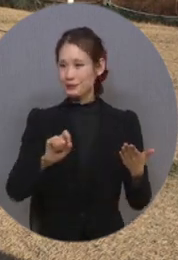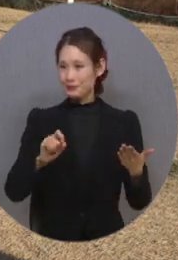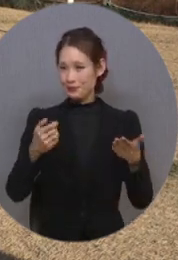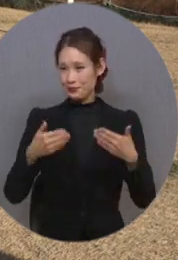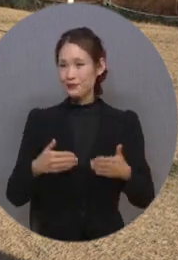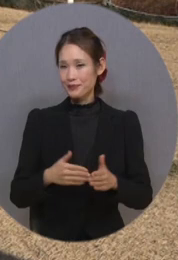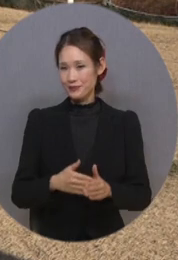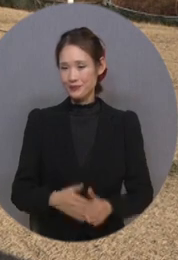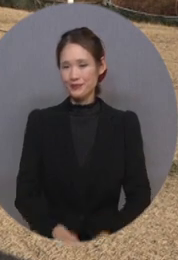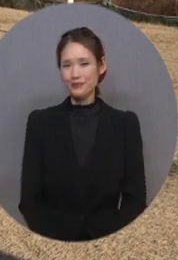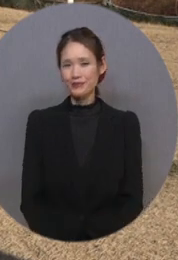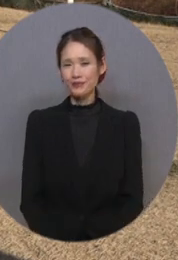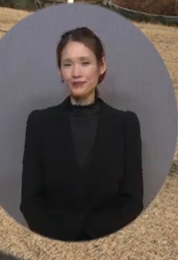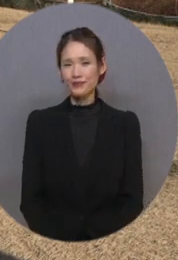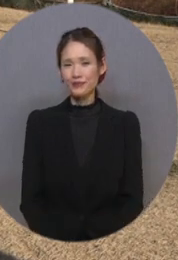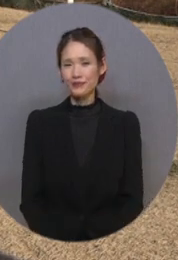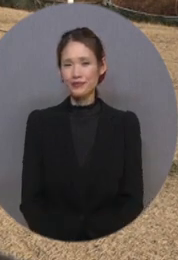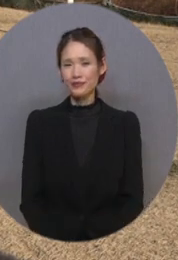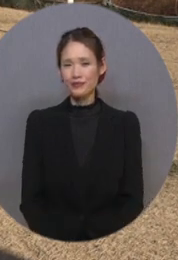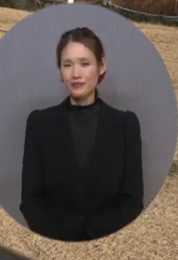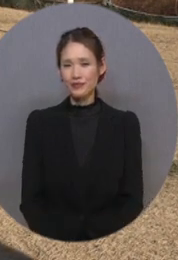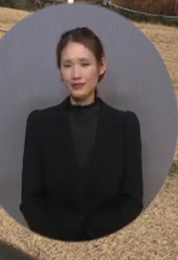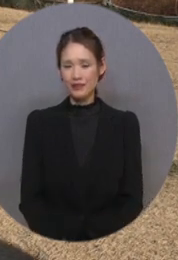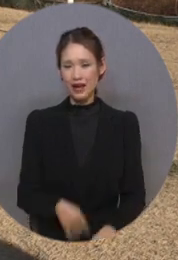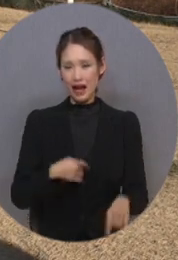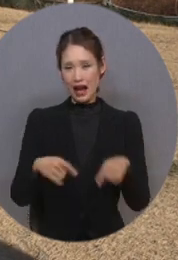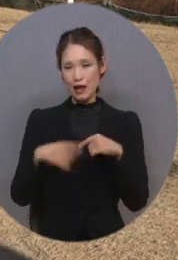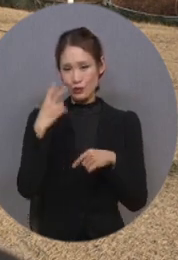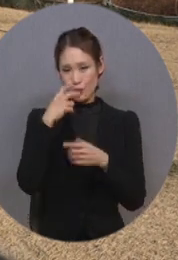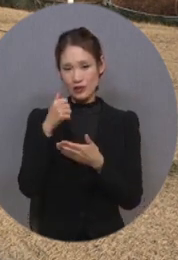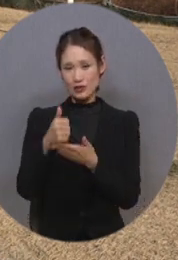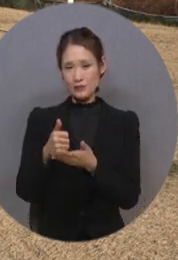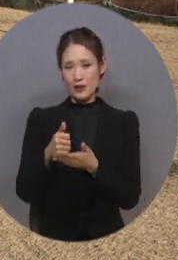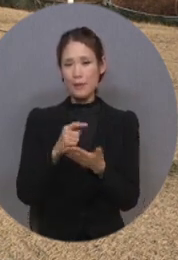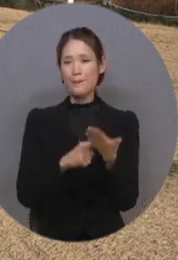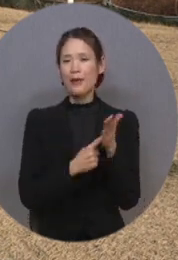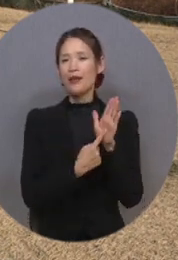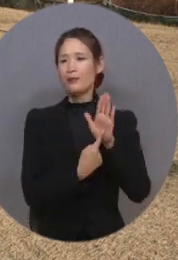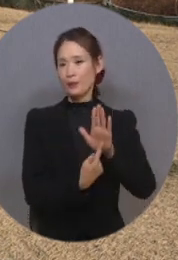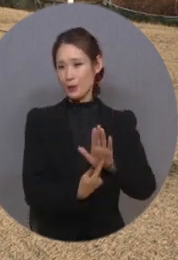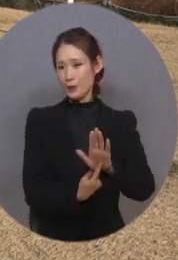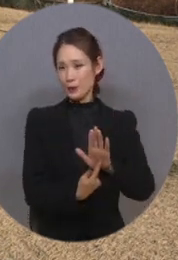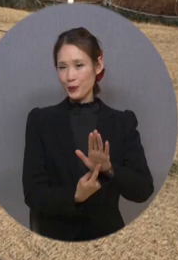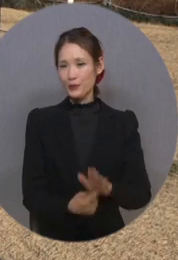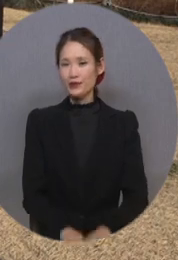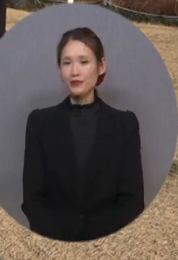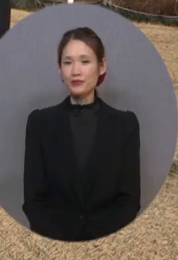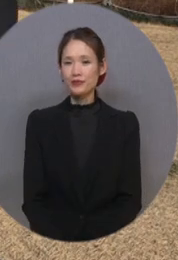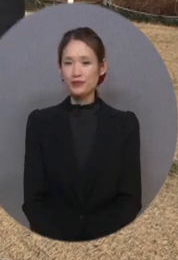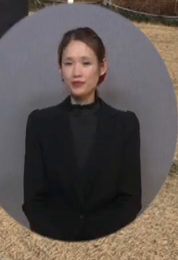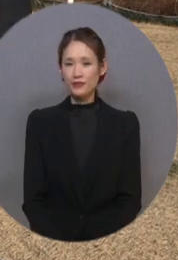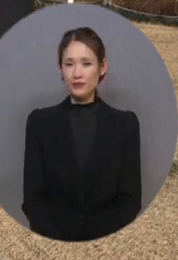자, 우리 저기 감독님이 이제 발표를 해주세요. 발표를. 심판